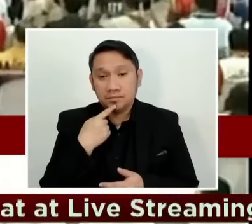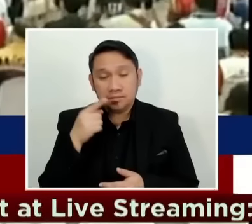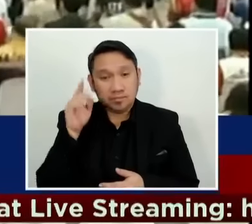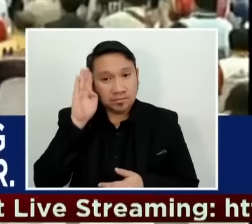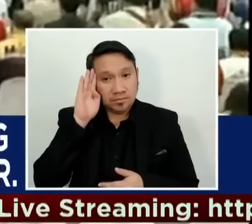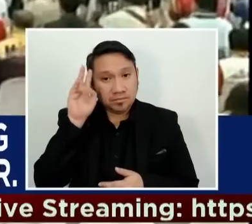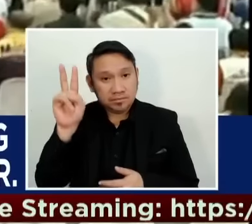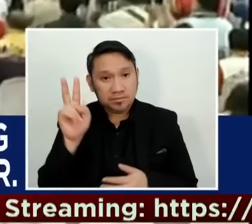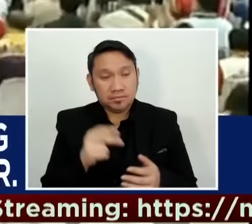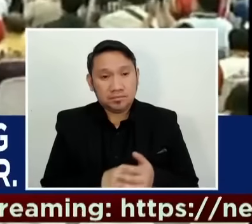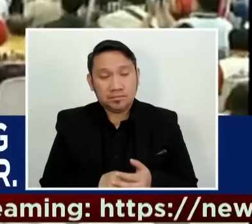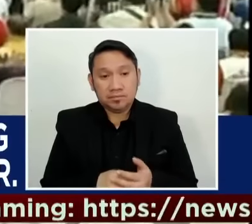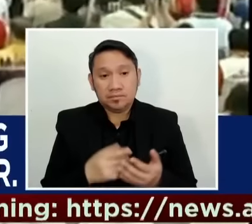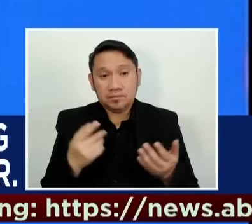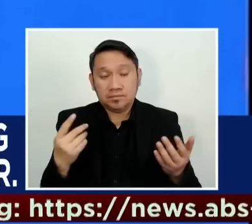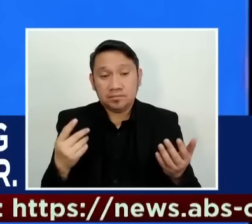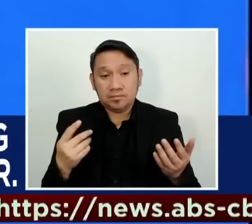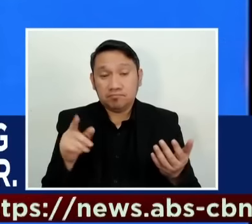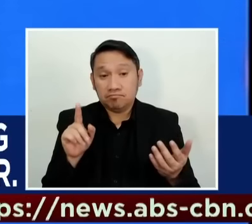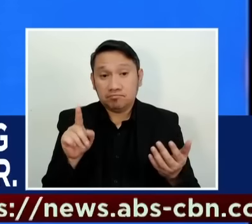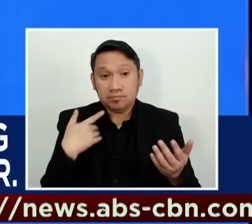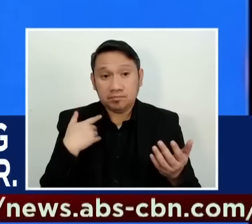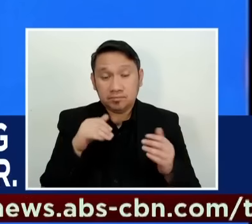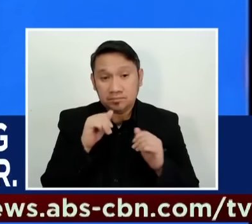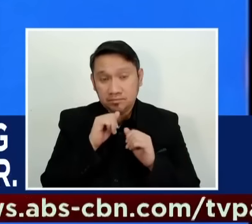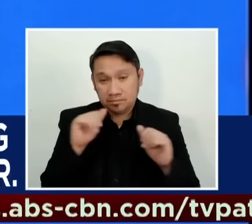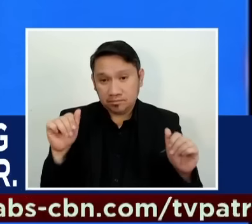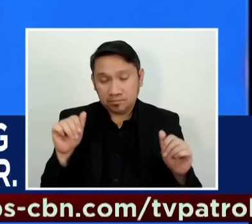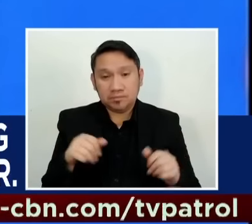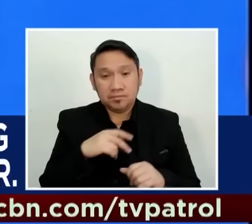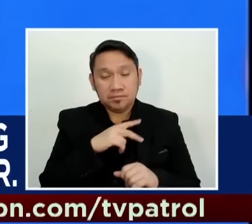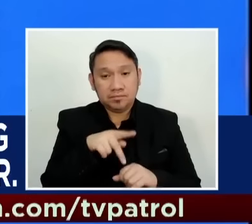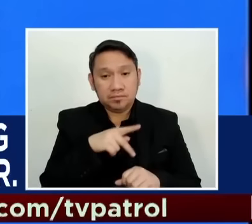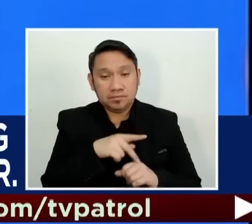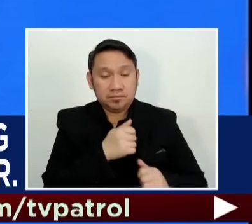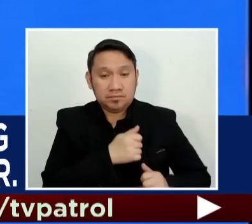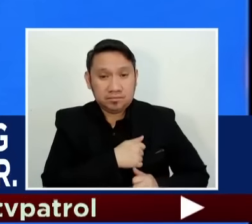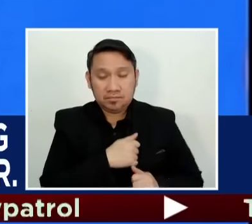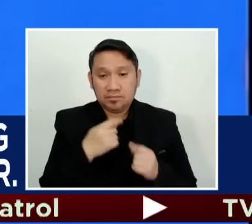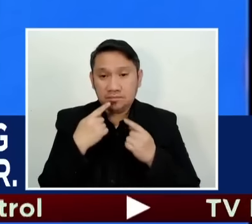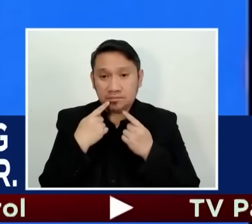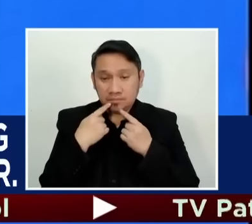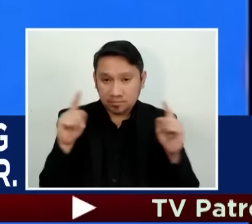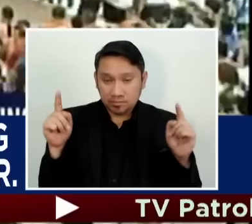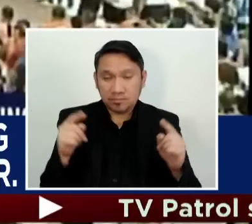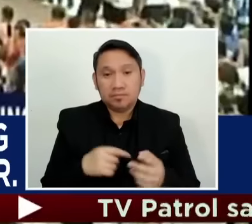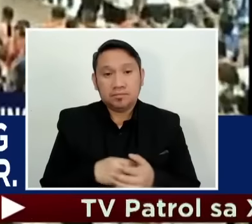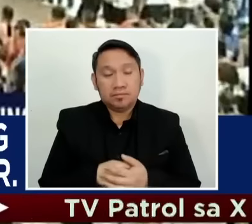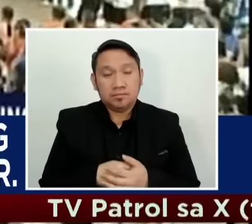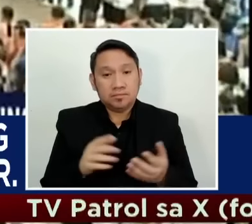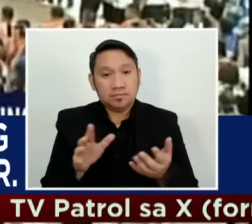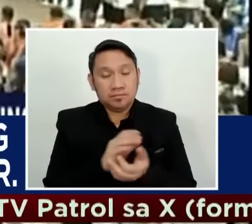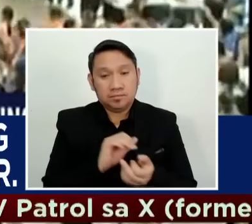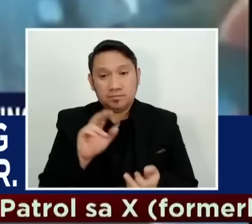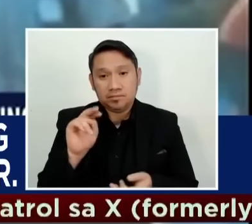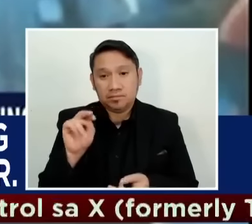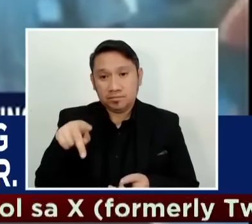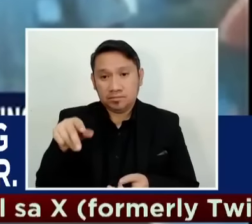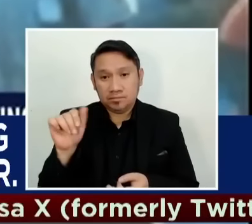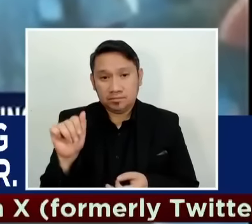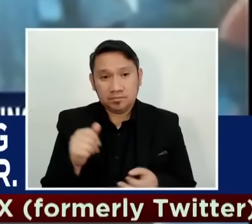Jr. sa Tangub City matapos i-anunsyo ng Philippine Army ang matagumpay na pagkakabuwag sa New People's Army Guerrilla